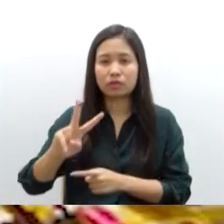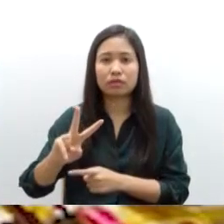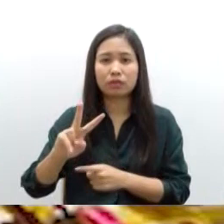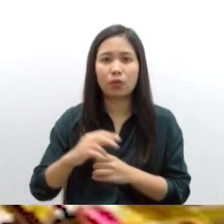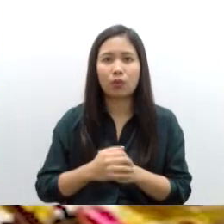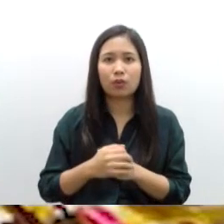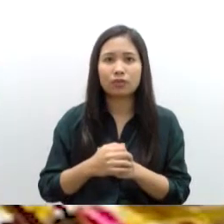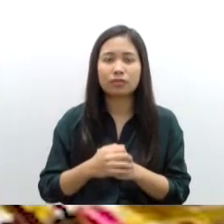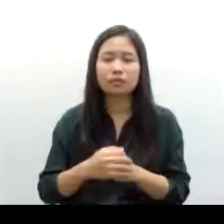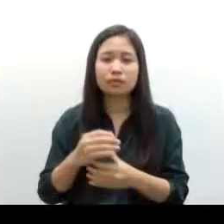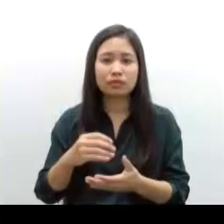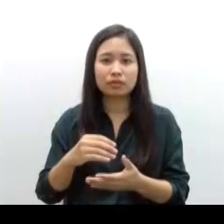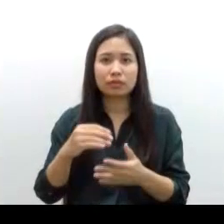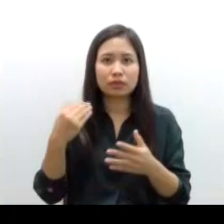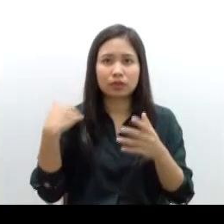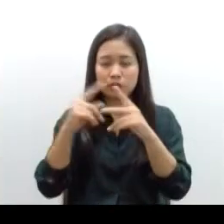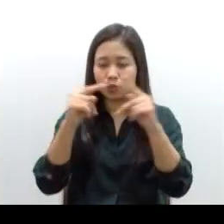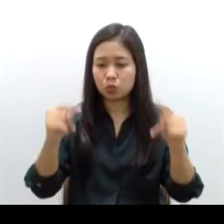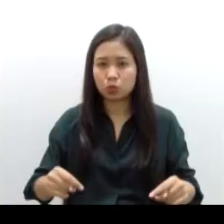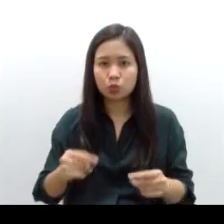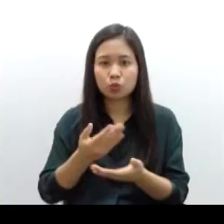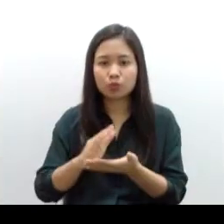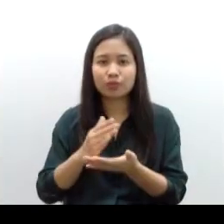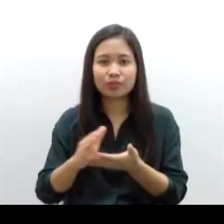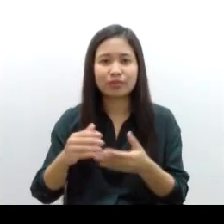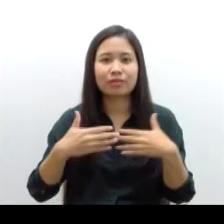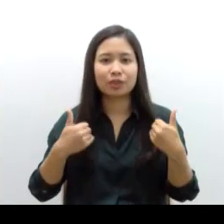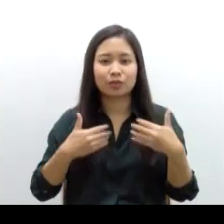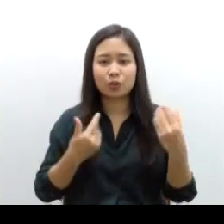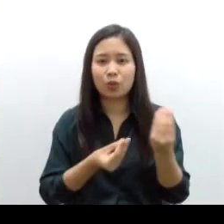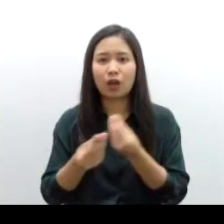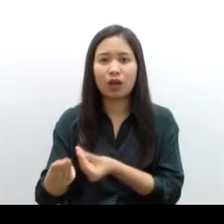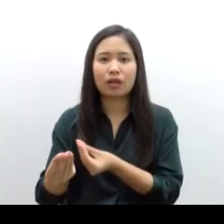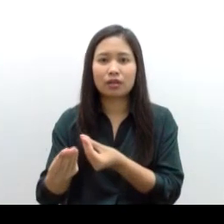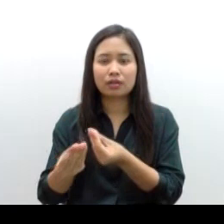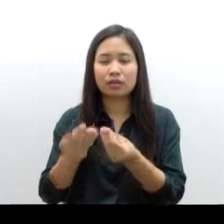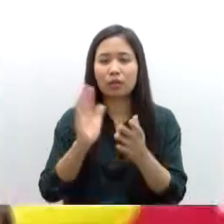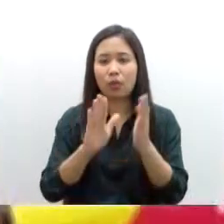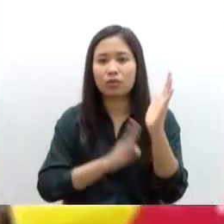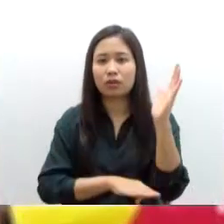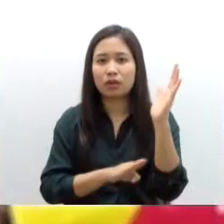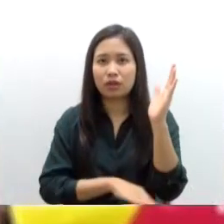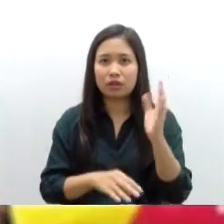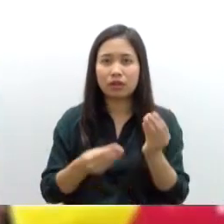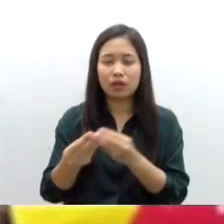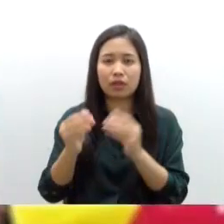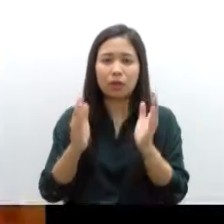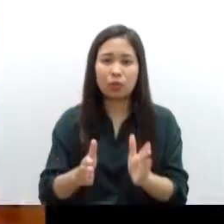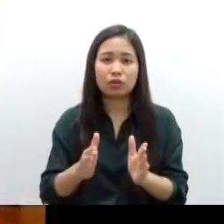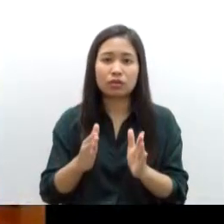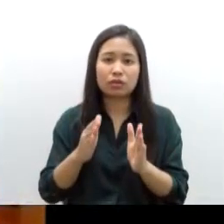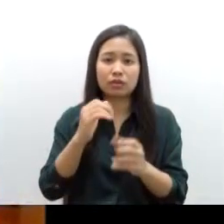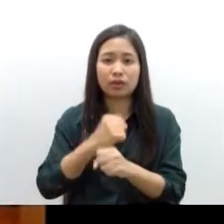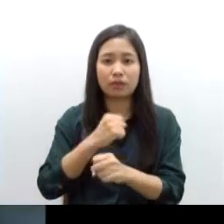พจน์มณีรัตนโชติผู้อำนวยการสำนักงานเขตพื้นที่การศึกษาประถมศึกษานราธิวาสเขต2พร้อมด้วยบุคลากรได้จัดตั้ง